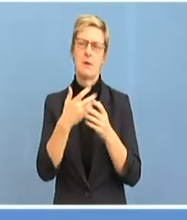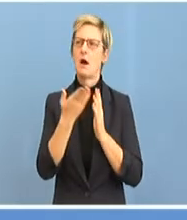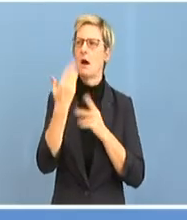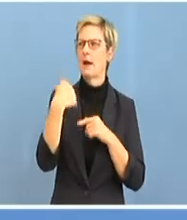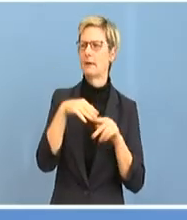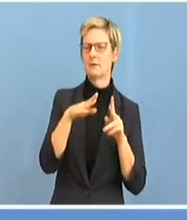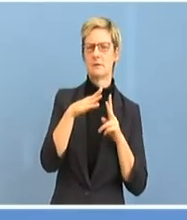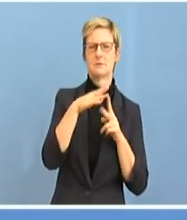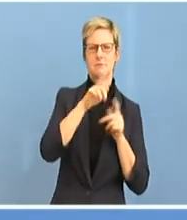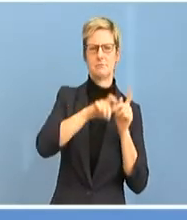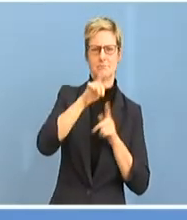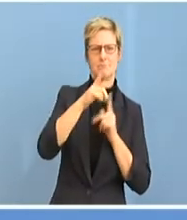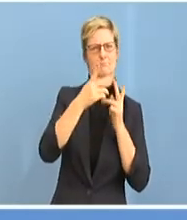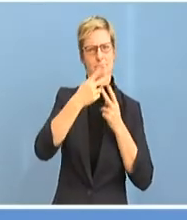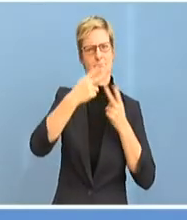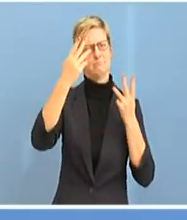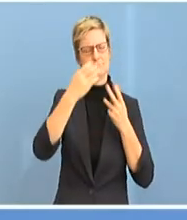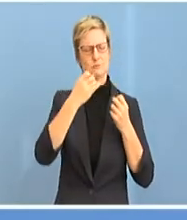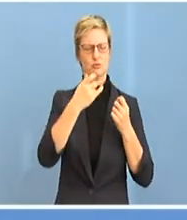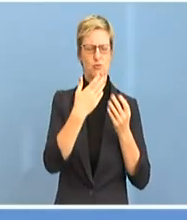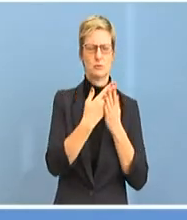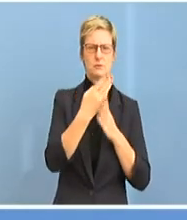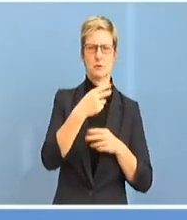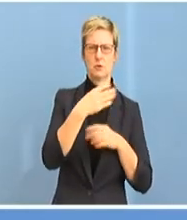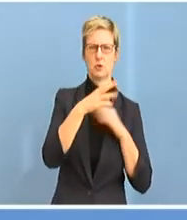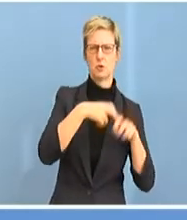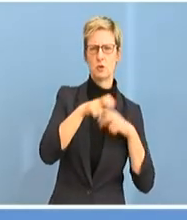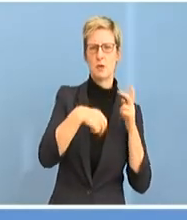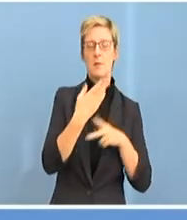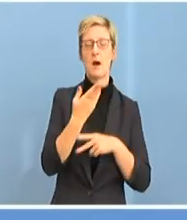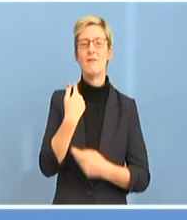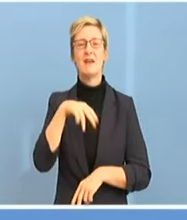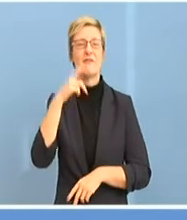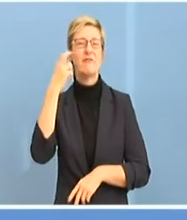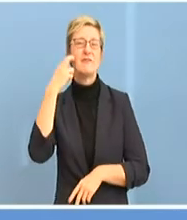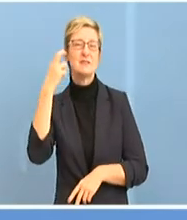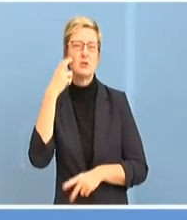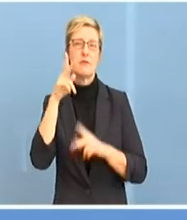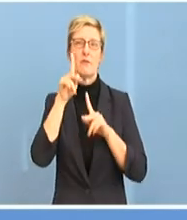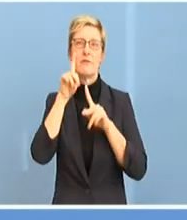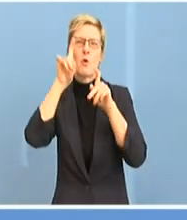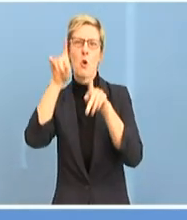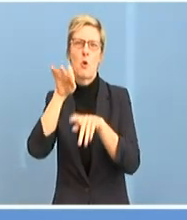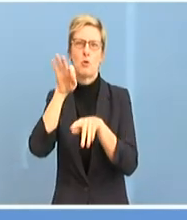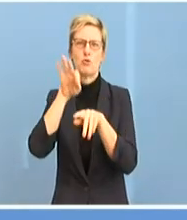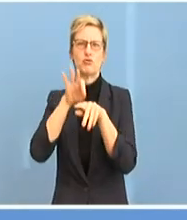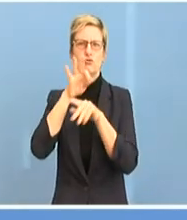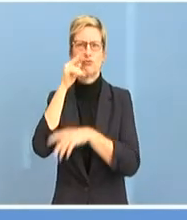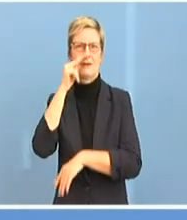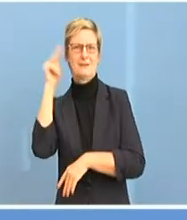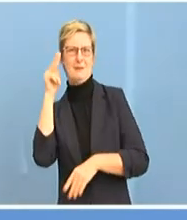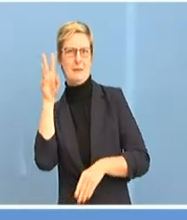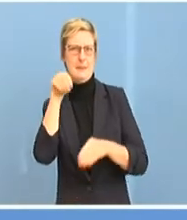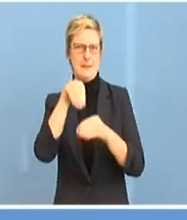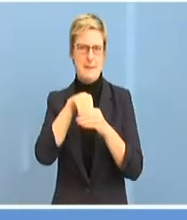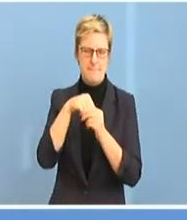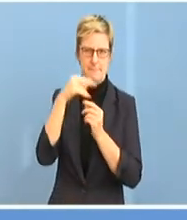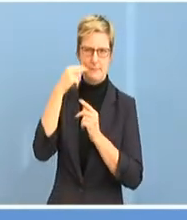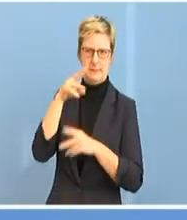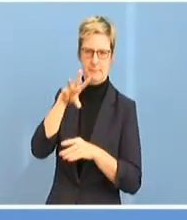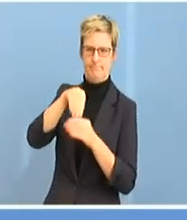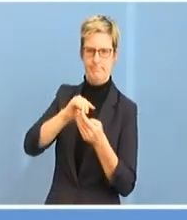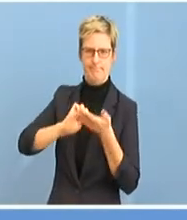ich maße mir, wie gesagt, nicht an, das jetzt mit der Autorität eines Virologen so zu sagen. Die zweite